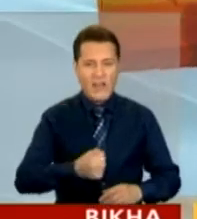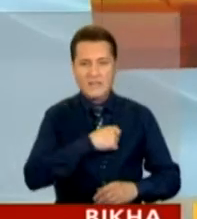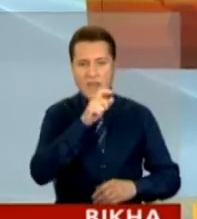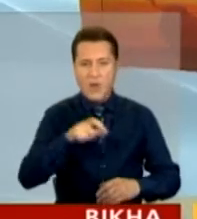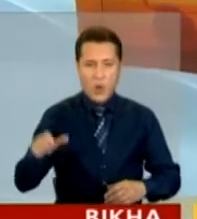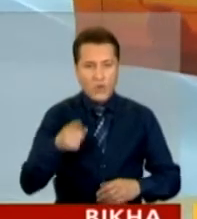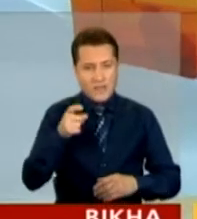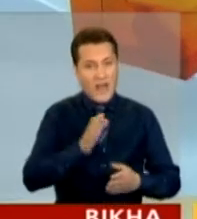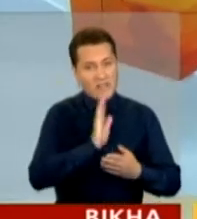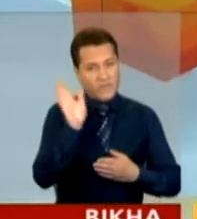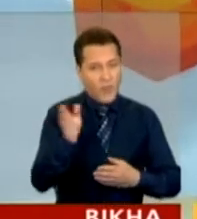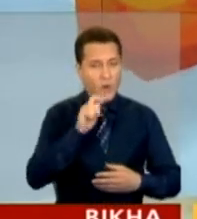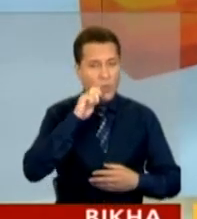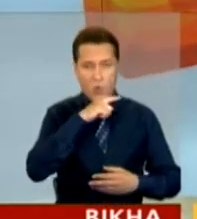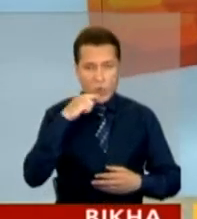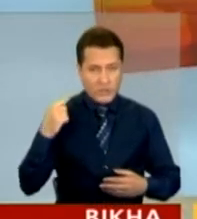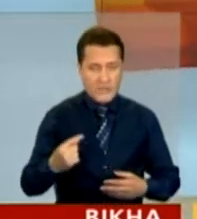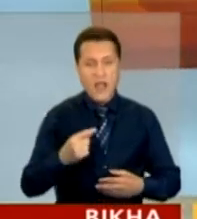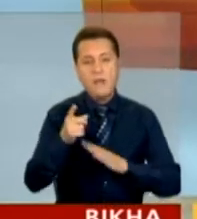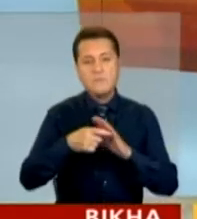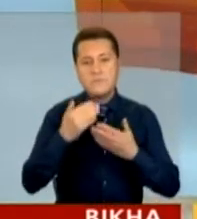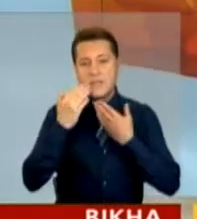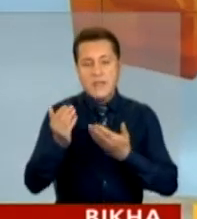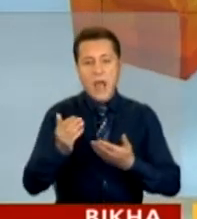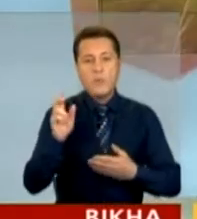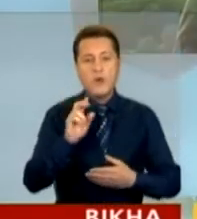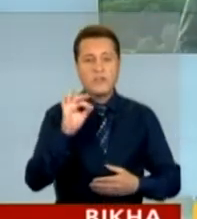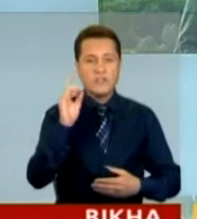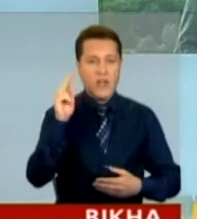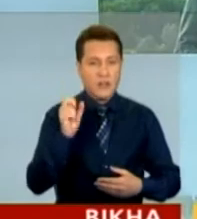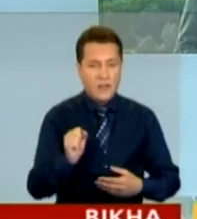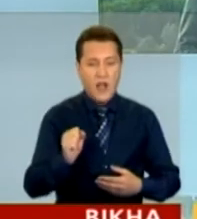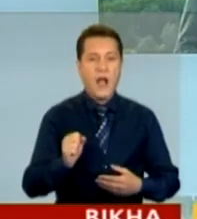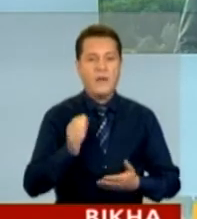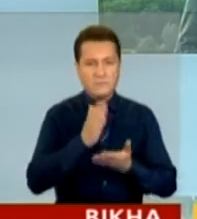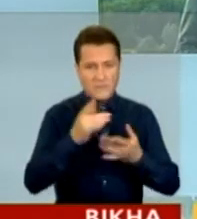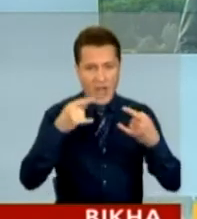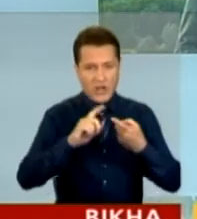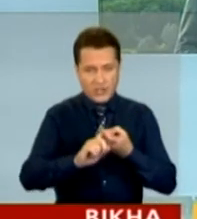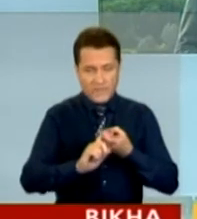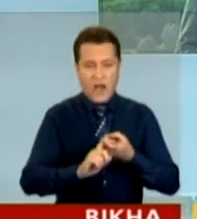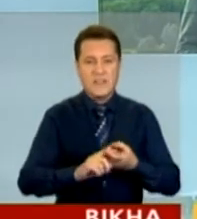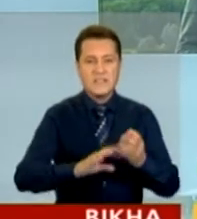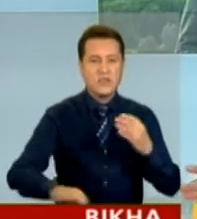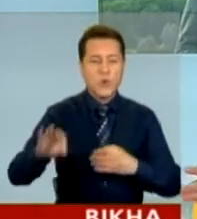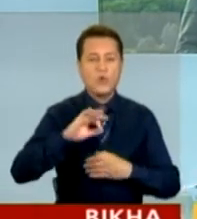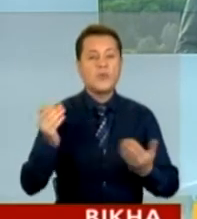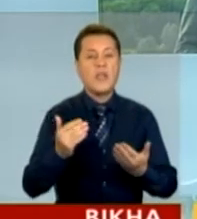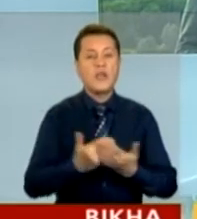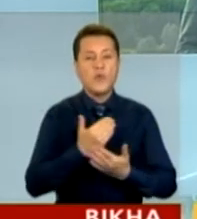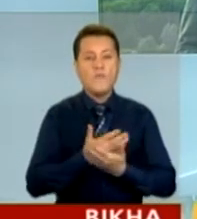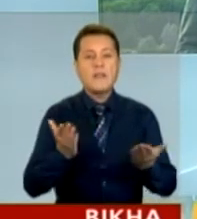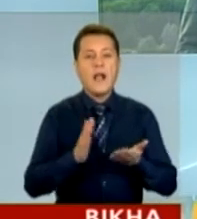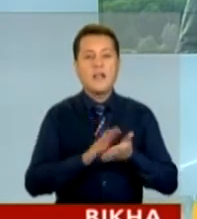стріляти в напрямку Росії. Про все дізнаємося від Бориса Сачалка, який наживо зі сходу. Борисе, які новини маєш і яка взагалі ситуація